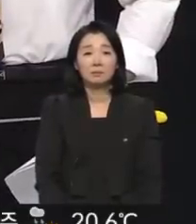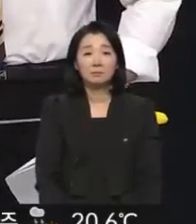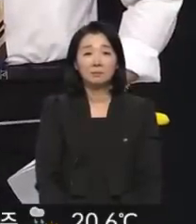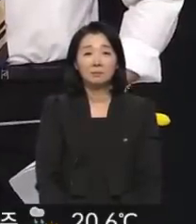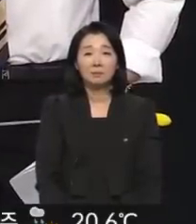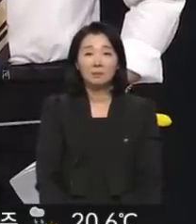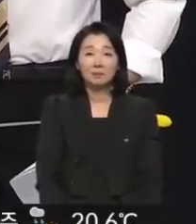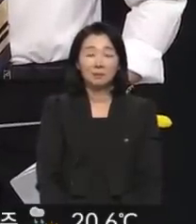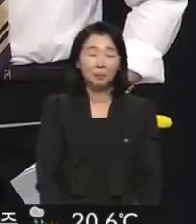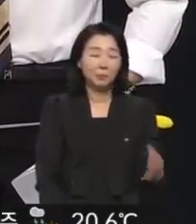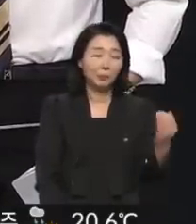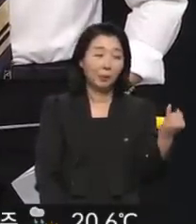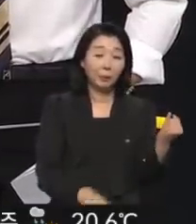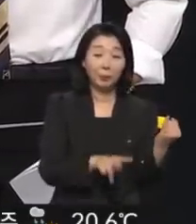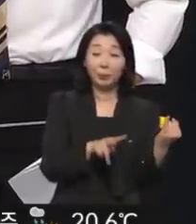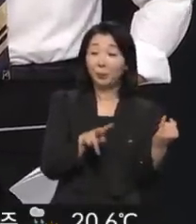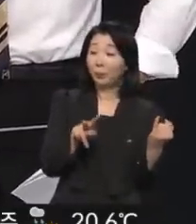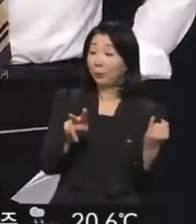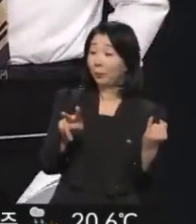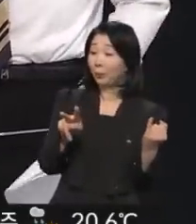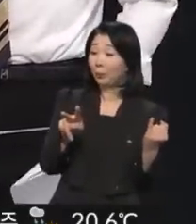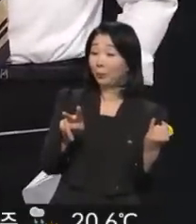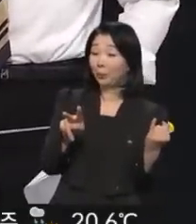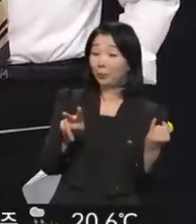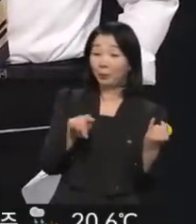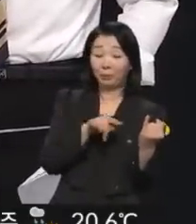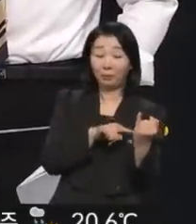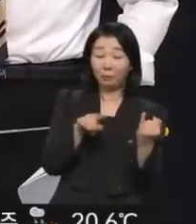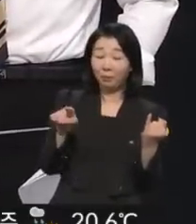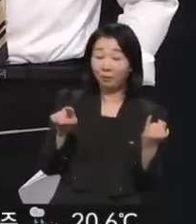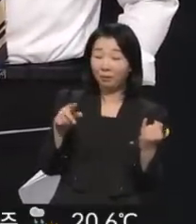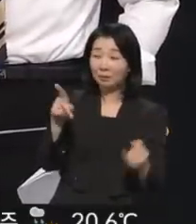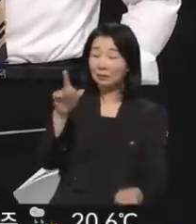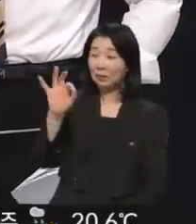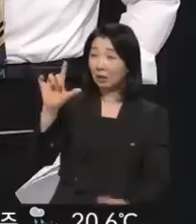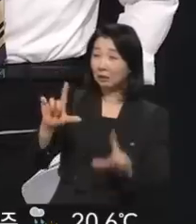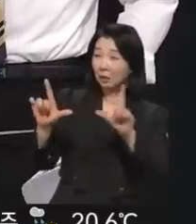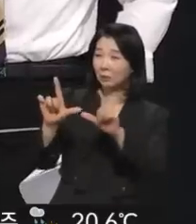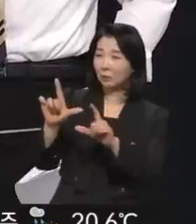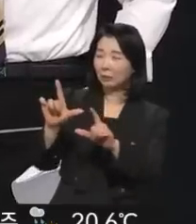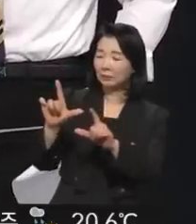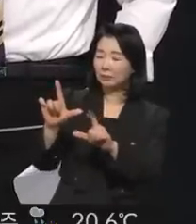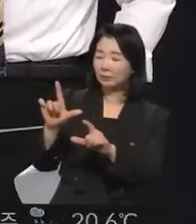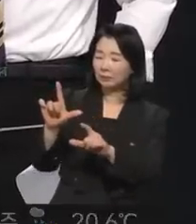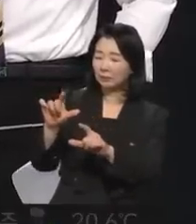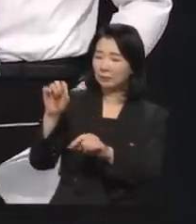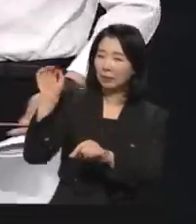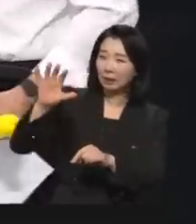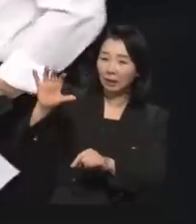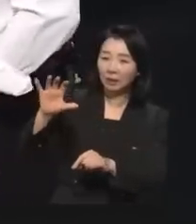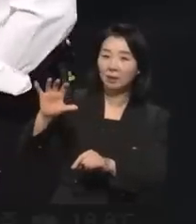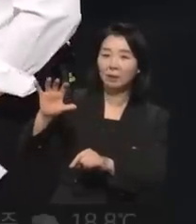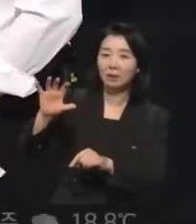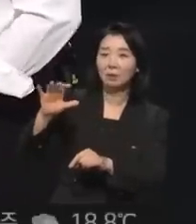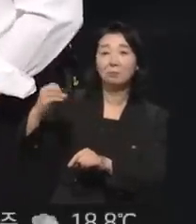옆에서 지켜보던 기본소득당 용혜인 의원, 이 장 최고위원의 태도를 꼬집었는데요. 돌아온 반응은